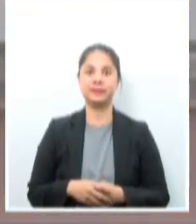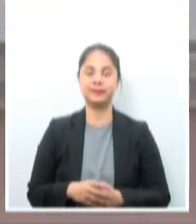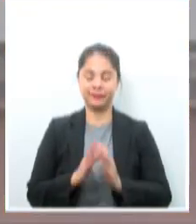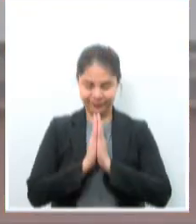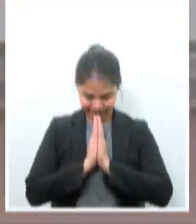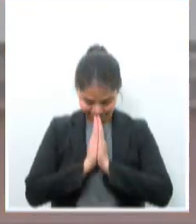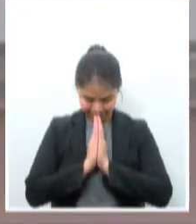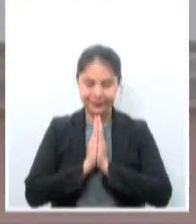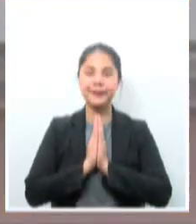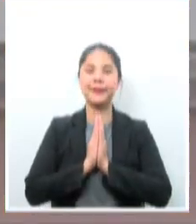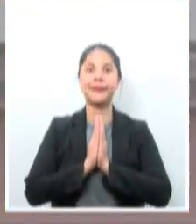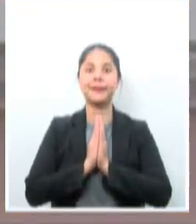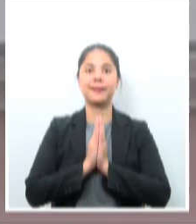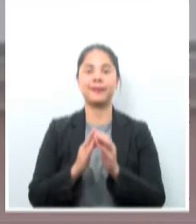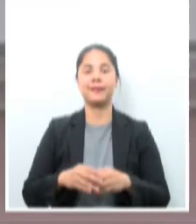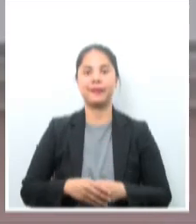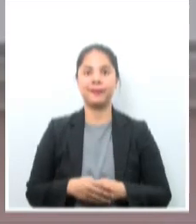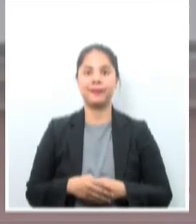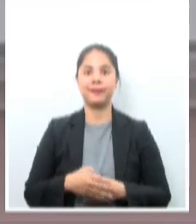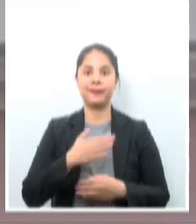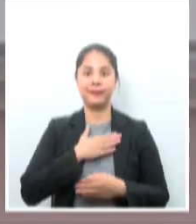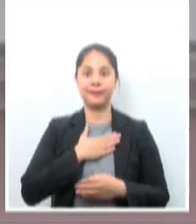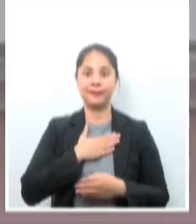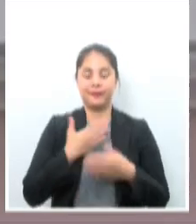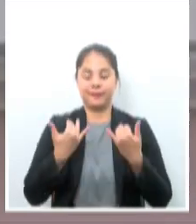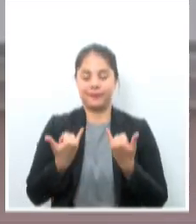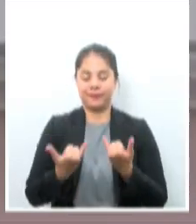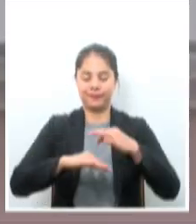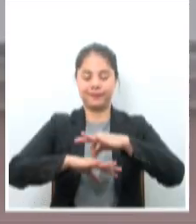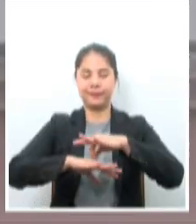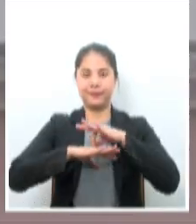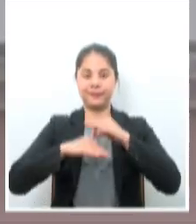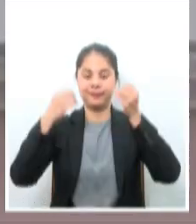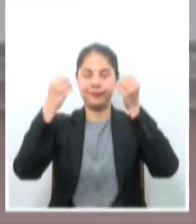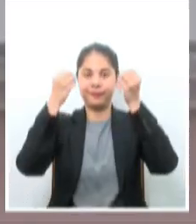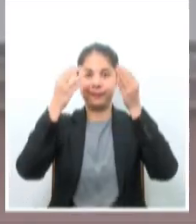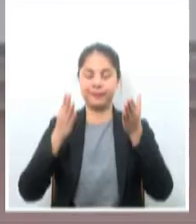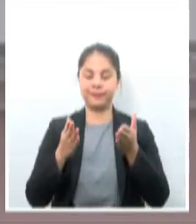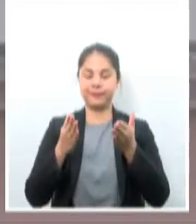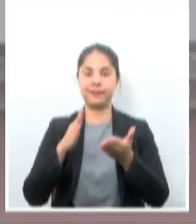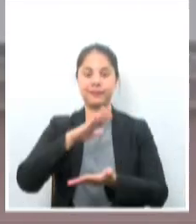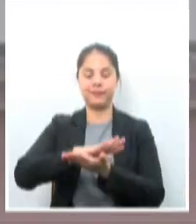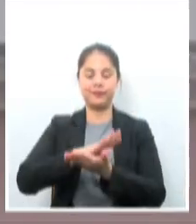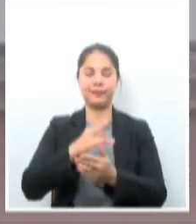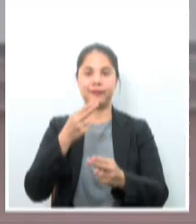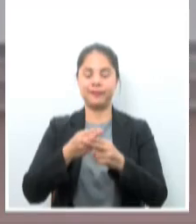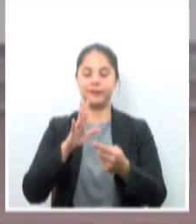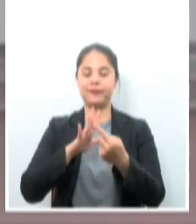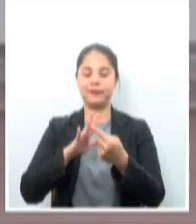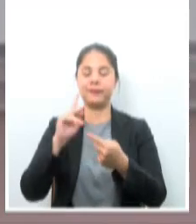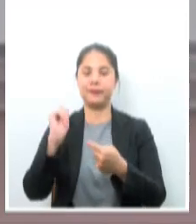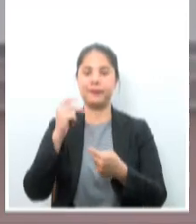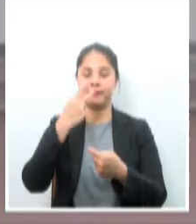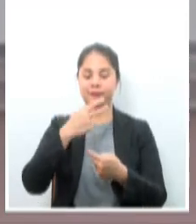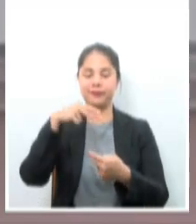สวัสดีครับผมนายรณกรมโนวรรณปัจจุบันดำรงตำแหน่งครูโรงเรียนเทพสิรินทร์สมุทรปราการกลุ่มสา